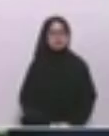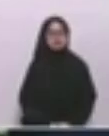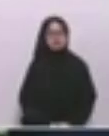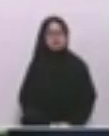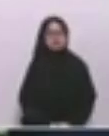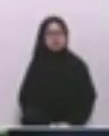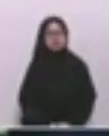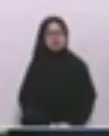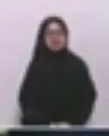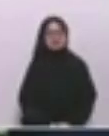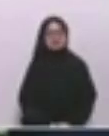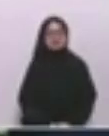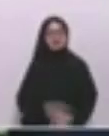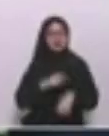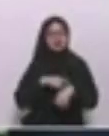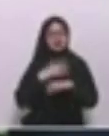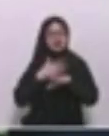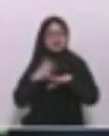kalau